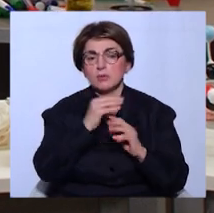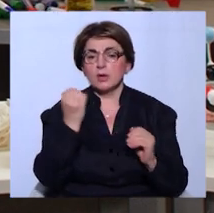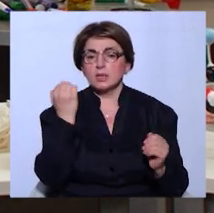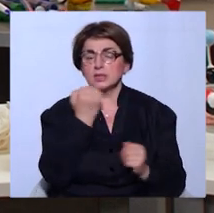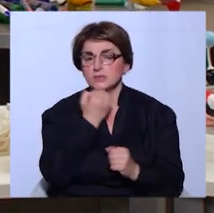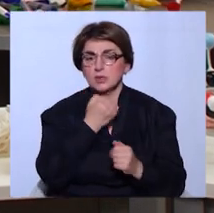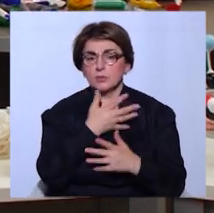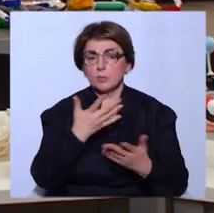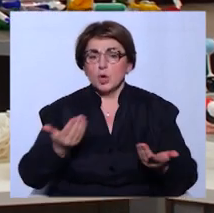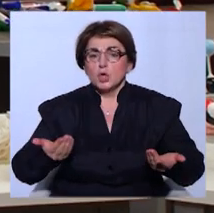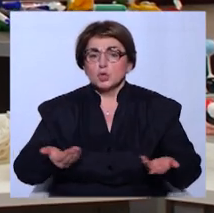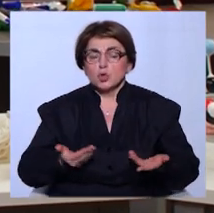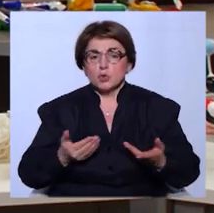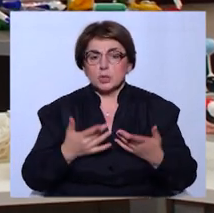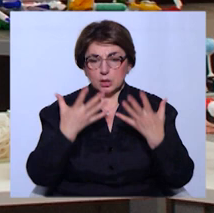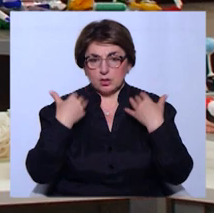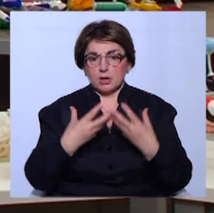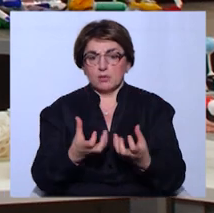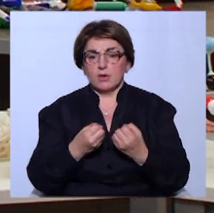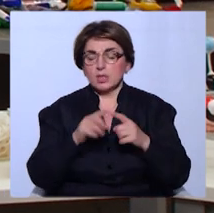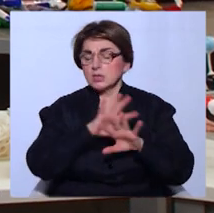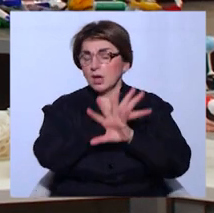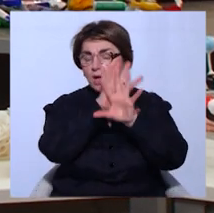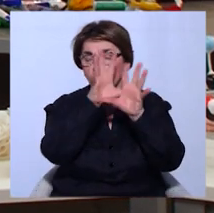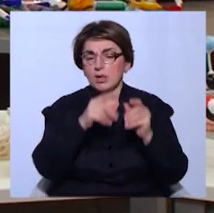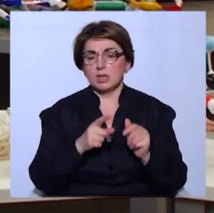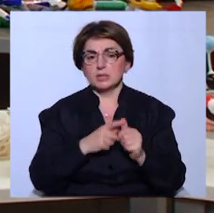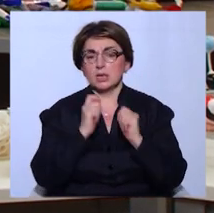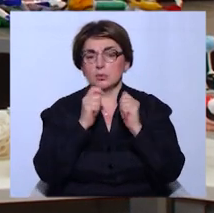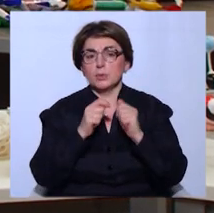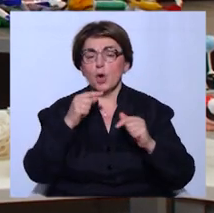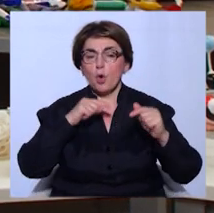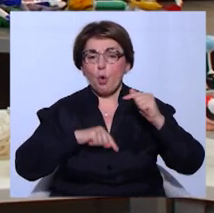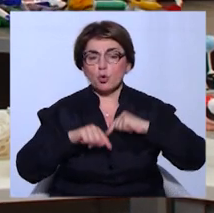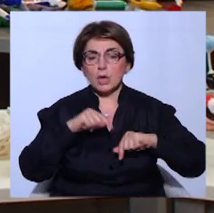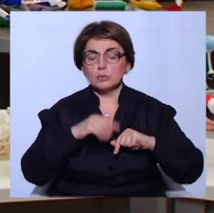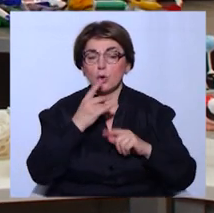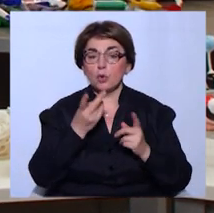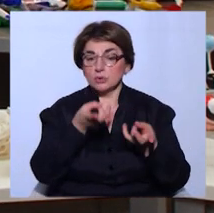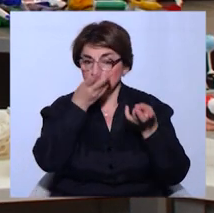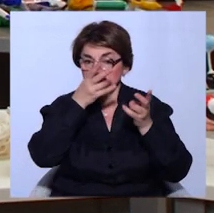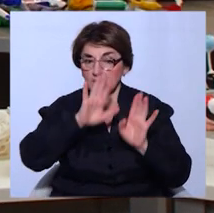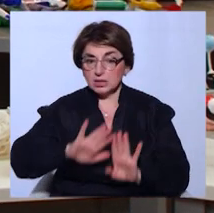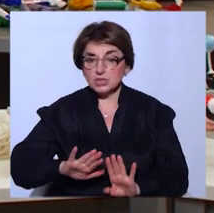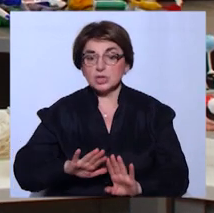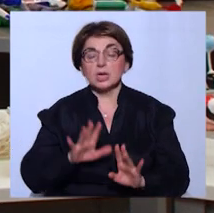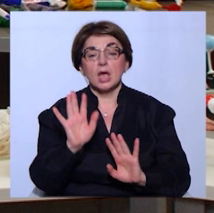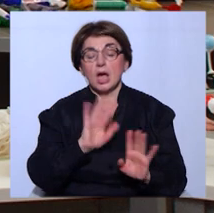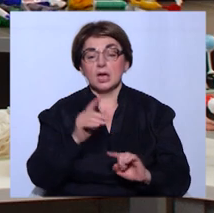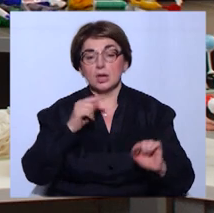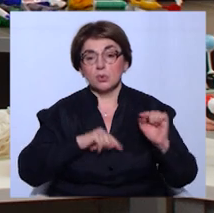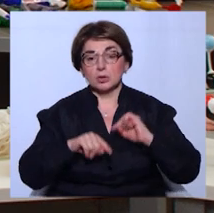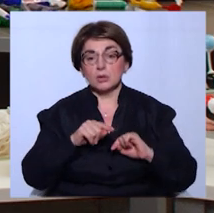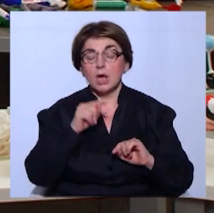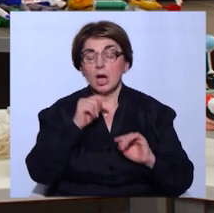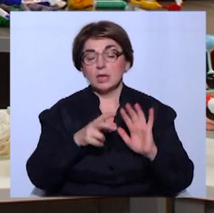ხოლო დანარჩენი კი არაორგანული. ხოლო 1828 წელს უკვე მოხდა ლაბორატორიებში